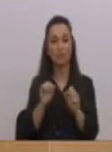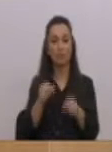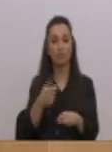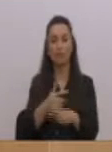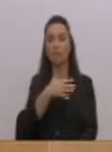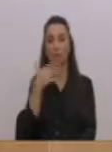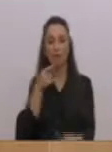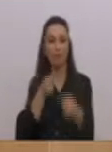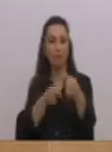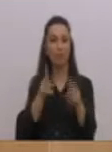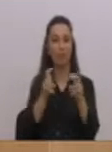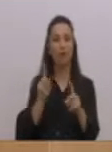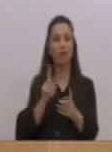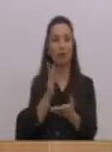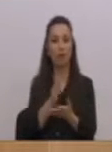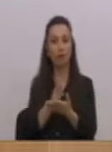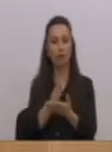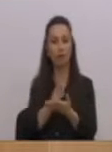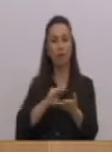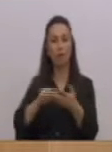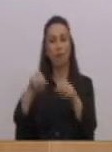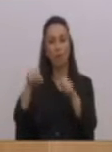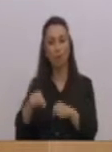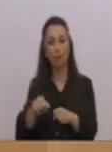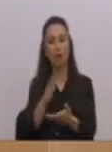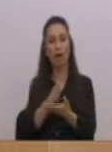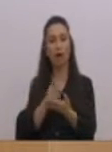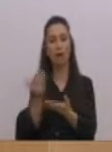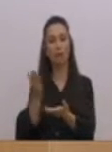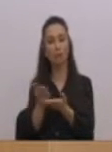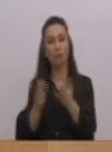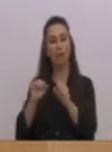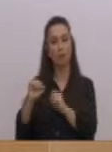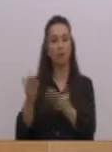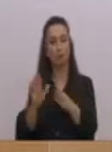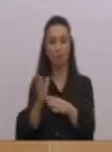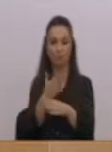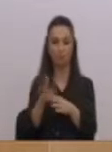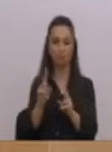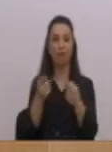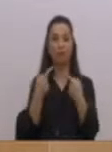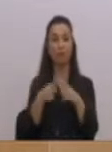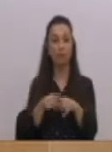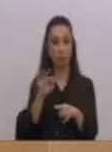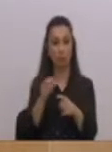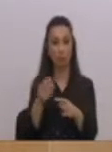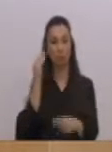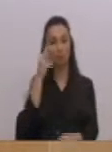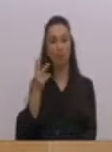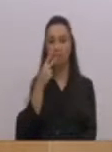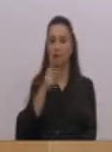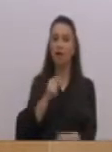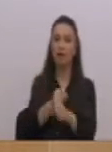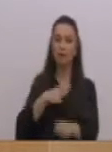ძალიან ბევრი ვიკამათოთ იმაზე, თუ რა არის საავტორო უფლებები, არსებობს ისინი თუ არა, უნდა დავიცვათ თუ არა, და ტექნიკურად რო შევხედოთ რა გააკეთა